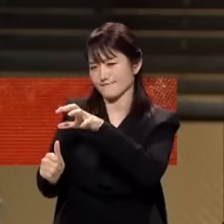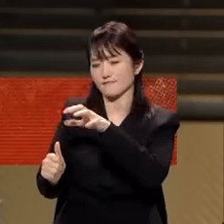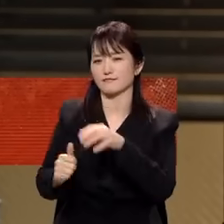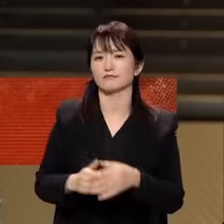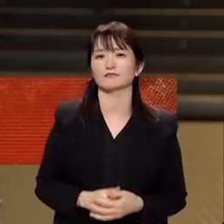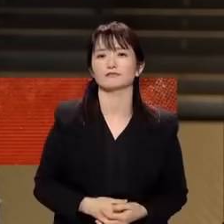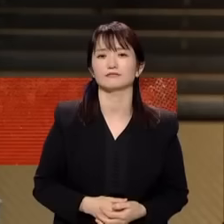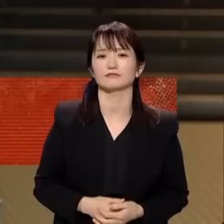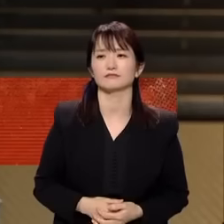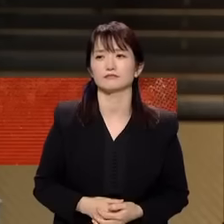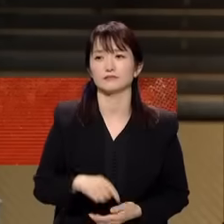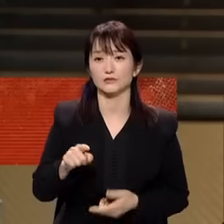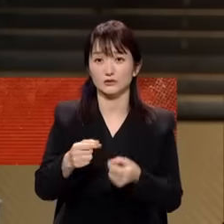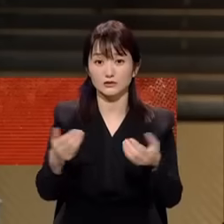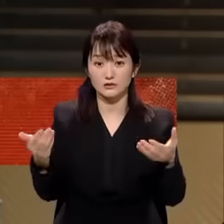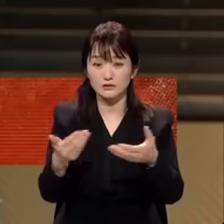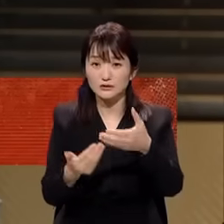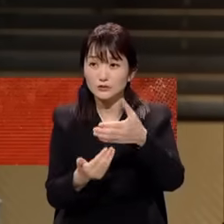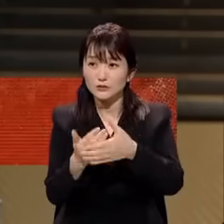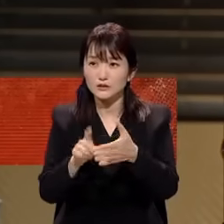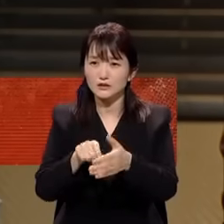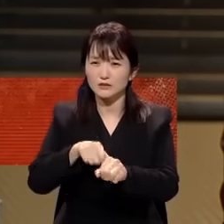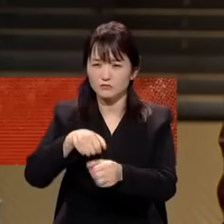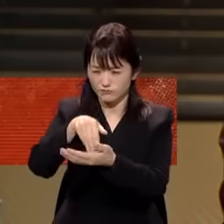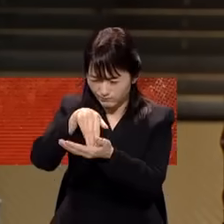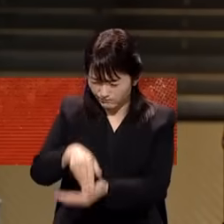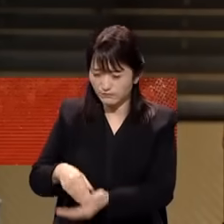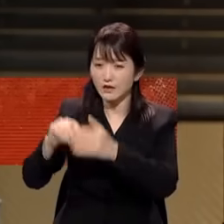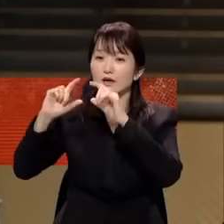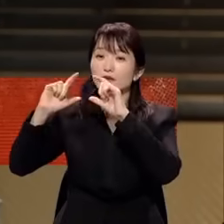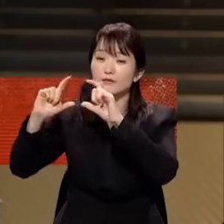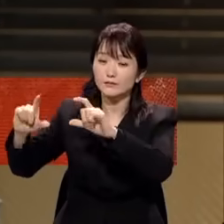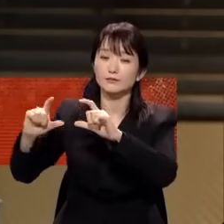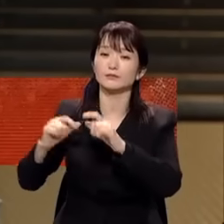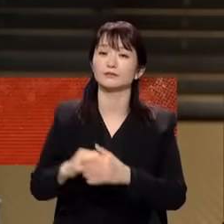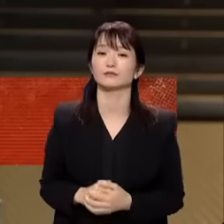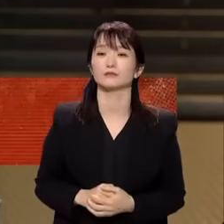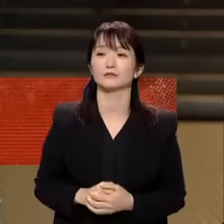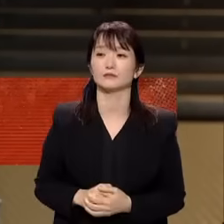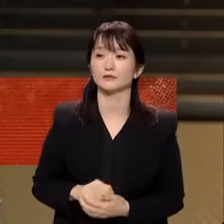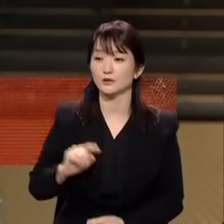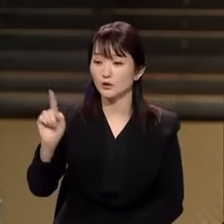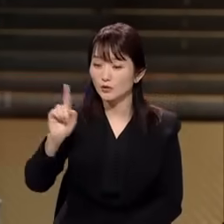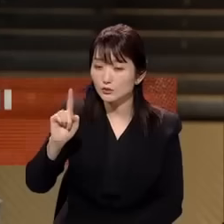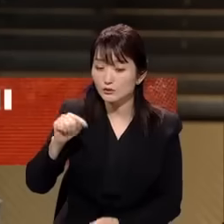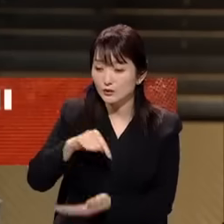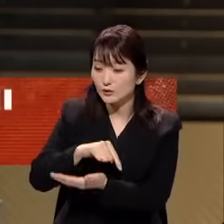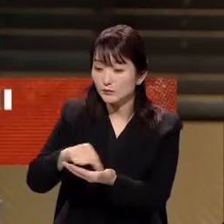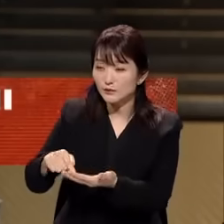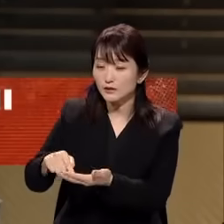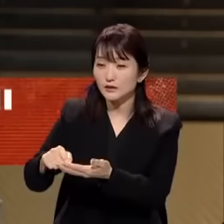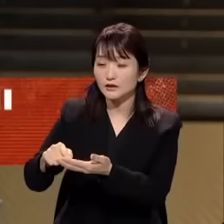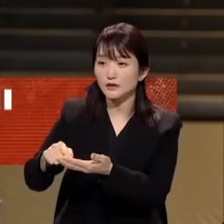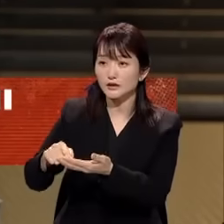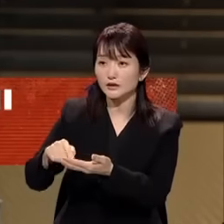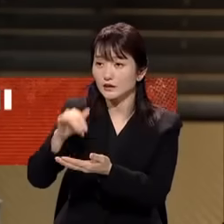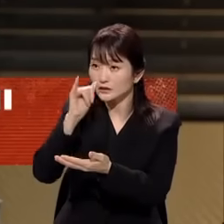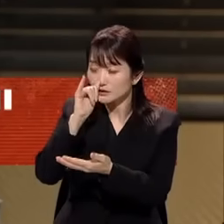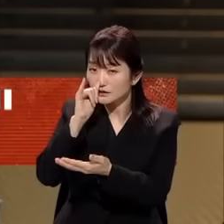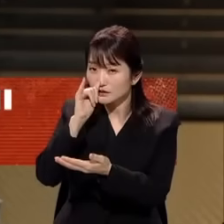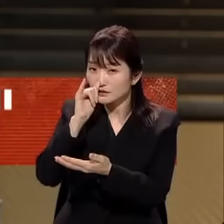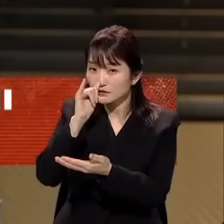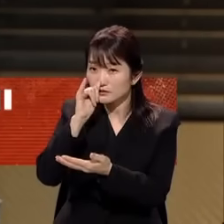보통 이런 일이 벌어지면 굉장히 중형이 선고됩니다. 그러니까 이런 일을 할 때 어떤 불이익이 내려지는지에 대해서도 좀